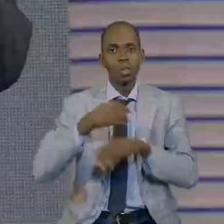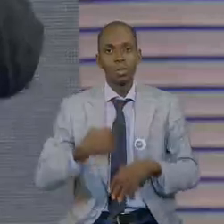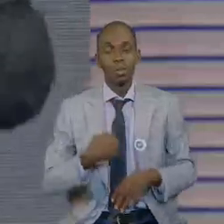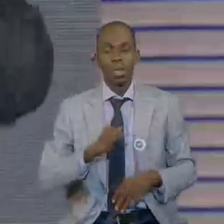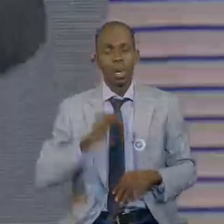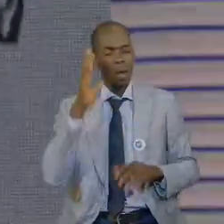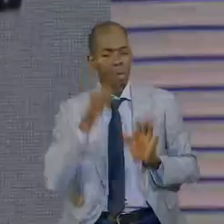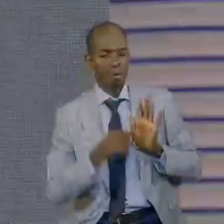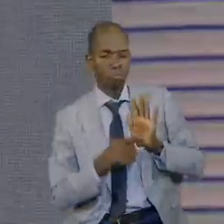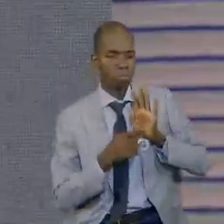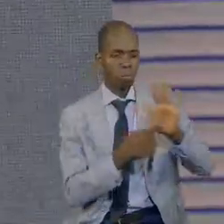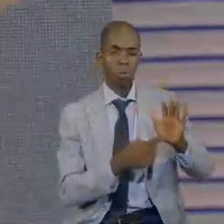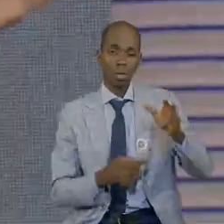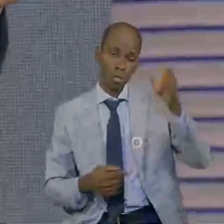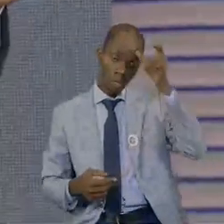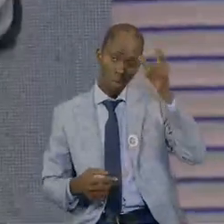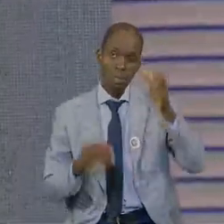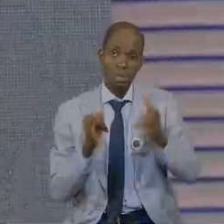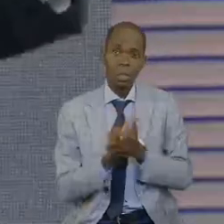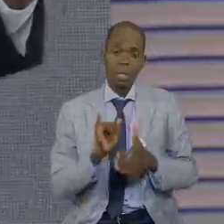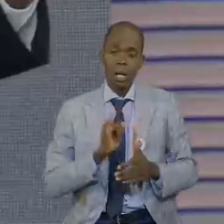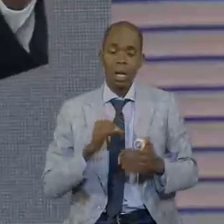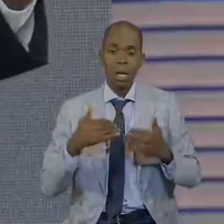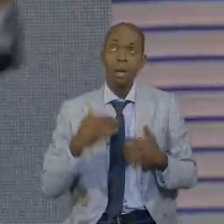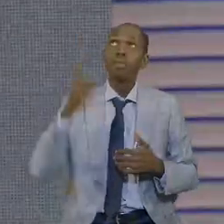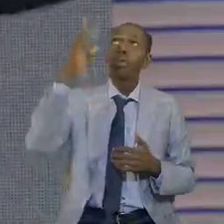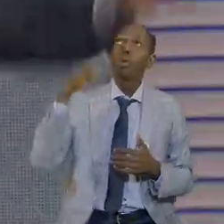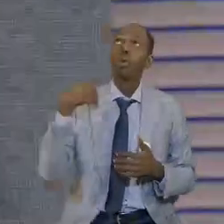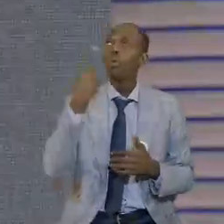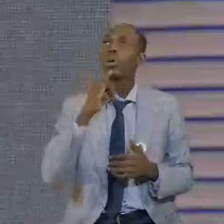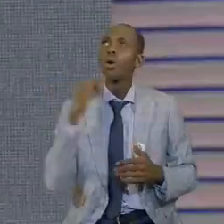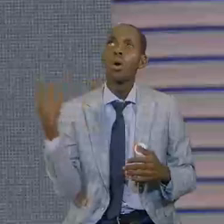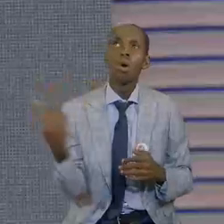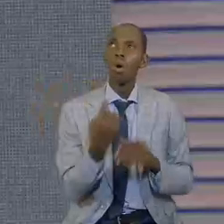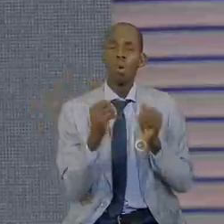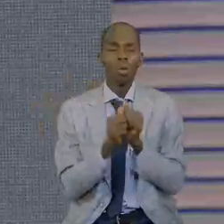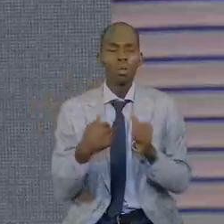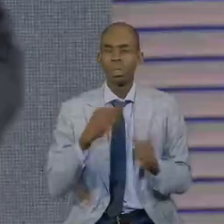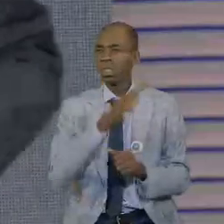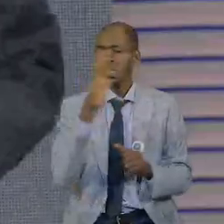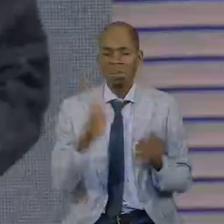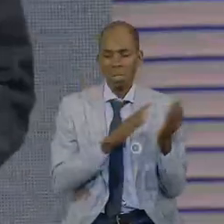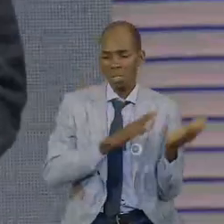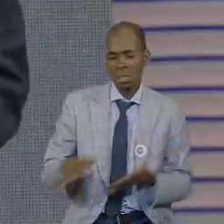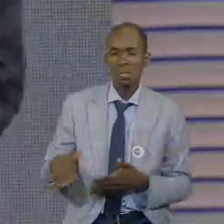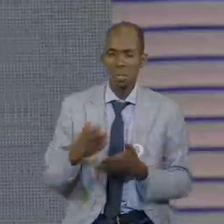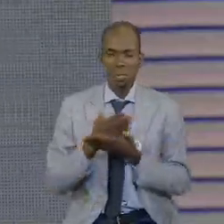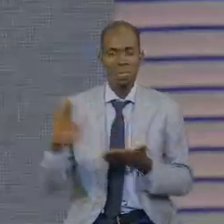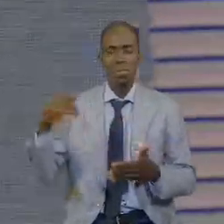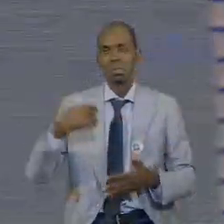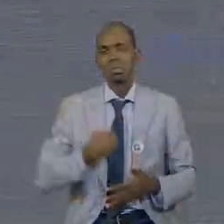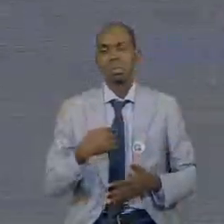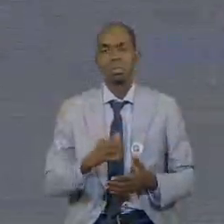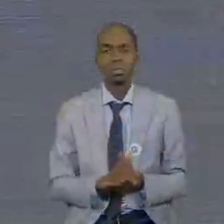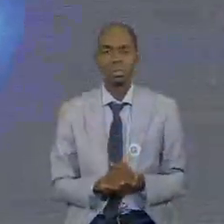I have God who is always with me, who will never leave me, who will never forsake. Je vais montrer au diable que j'ai un Dieu qui est toujours avec